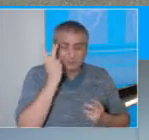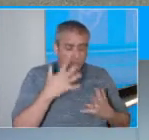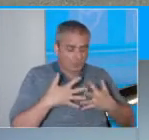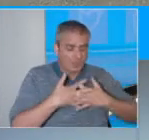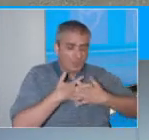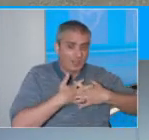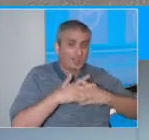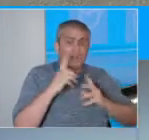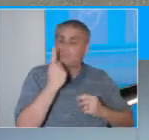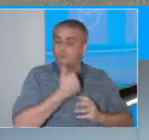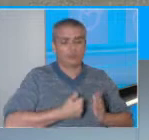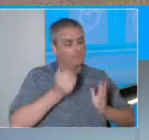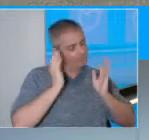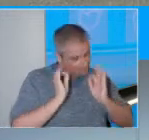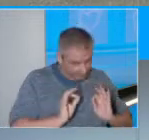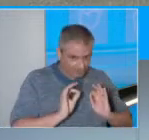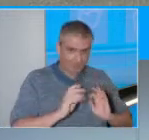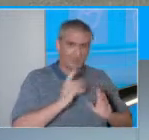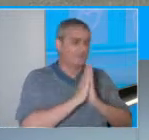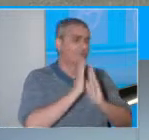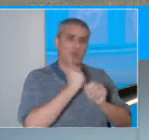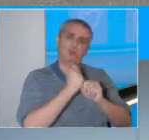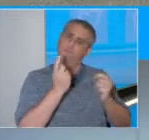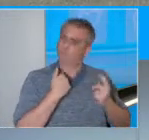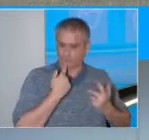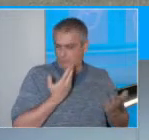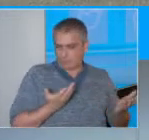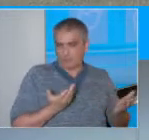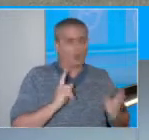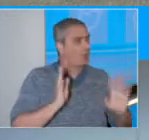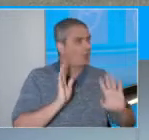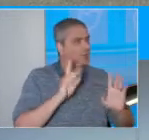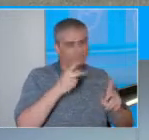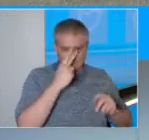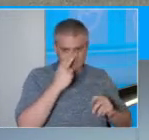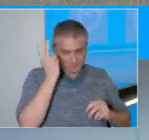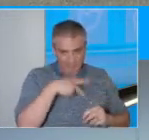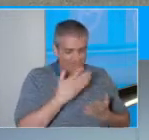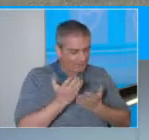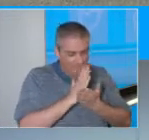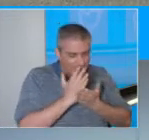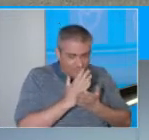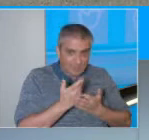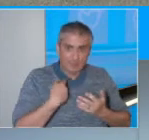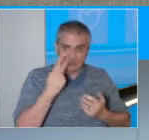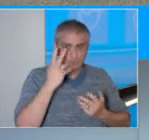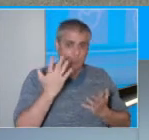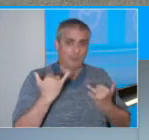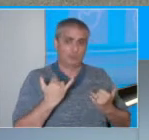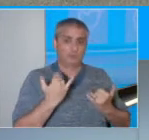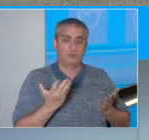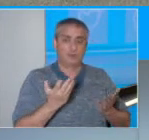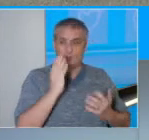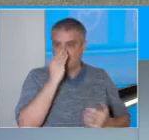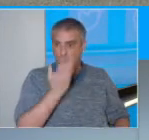לאחד, היחיד שהוא מנהיג אמיתי, ננסה רק לא לעשות אותו מולה שבאמת, לא, אני אומר, אני, תראה, לא, אני אז מסתכל, אני מנסה להבין בין השורות. תראה, או אני אסתכל למשל עכשיו, אתה יודע,